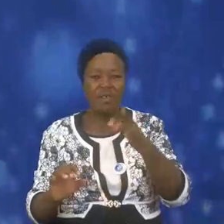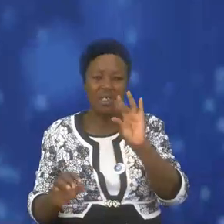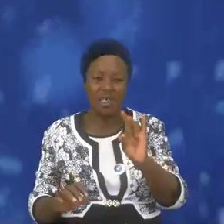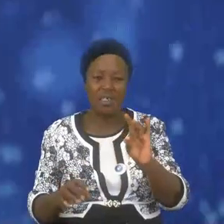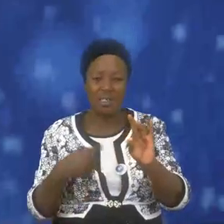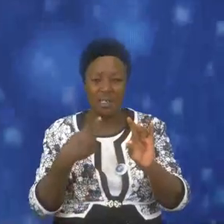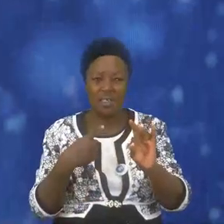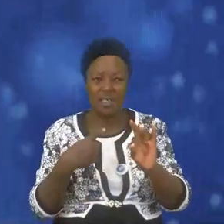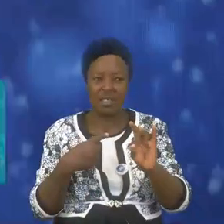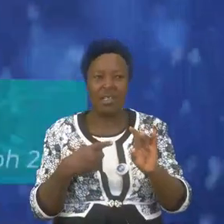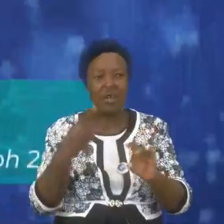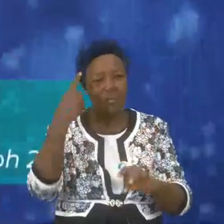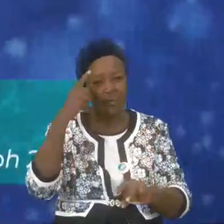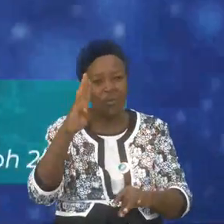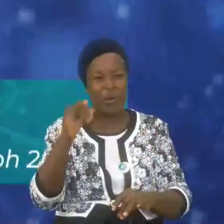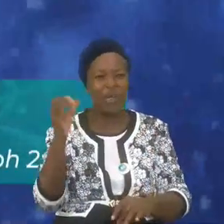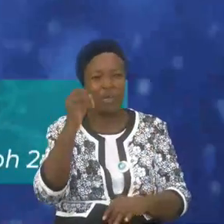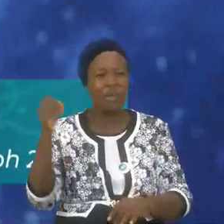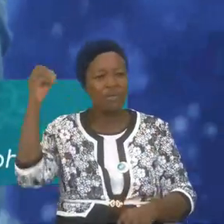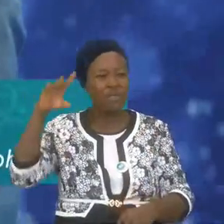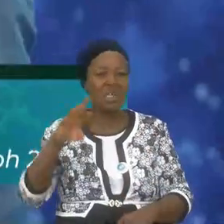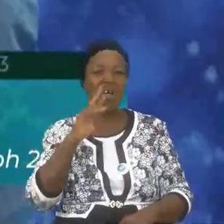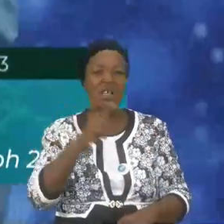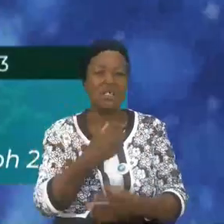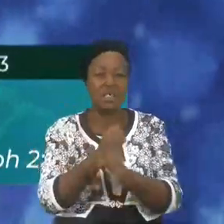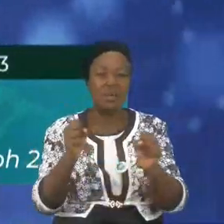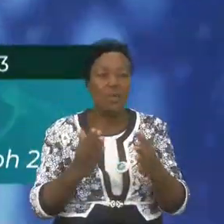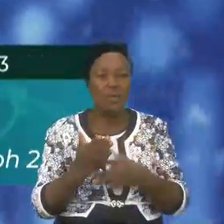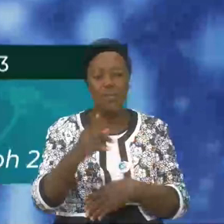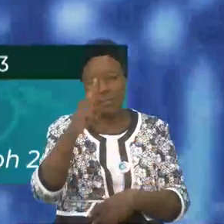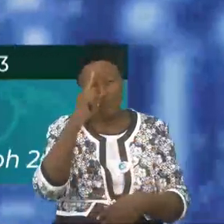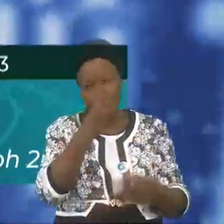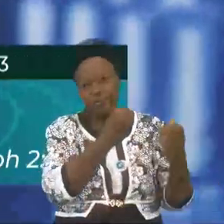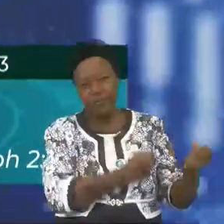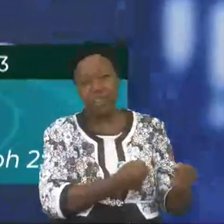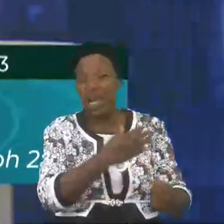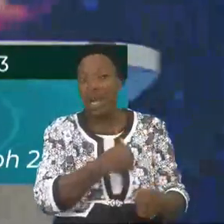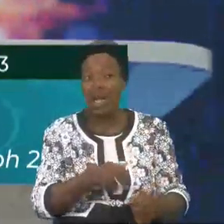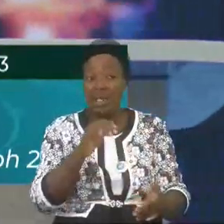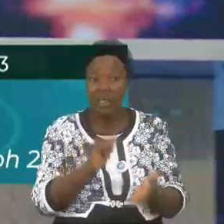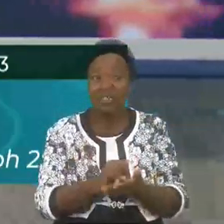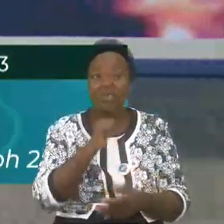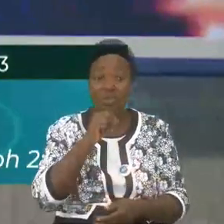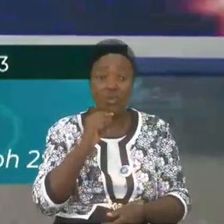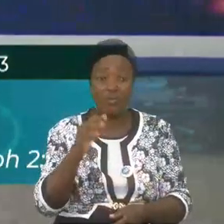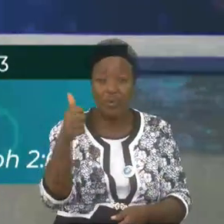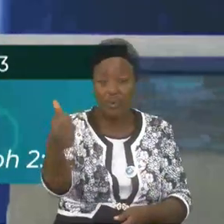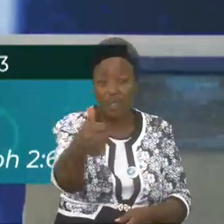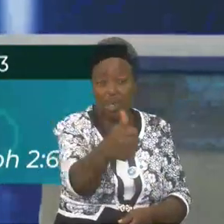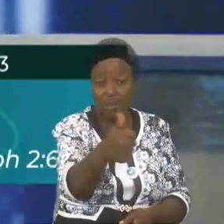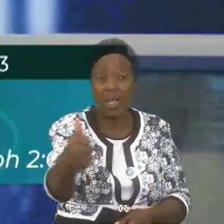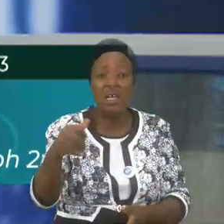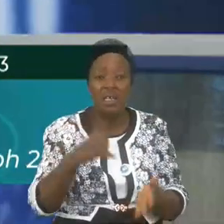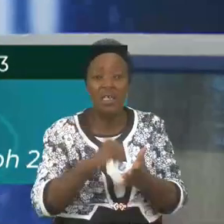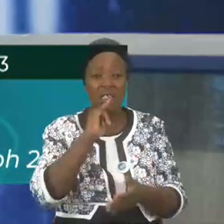Verset 8 dit, car c'est par la grâce que vous êtes sauvés par le moyen de la foi, et cela ne vient pas de vous, c'est